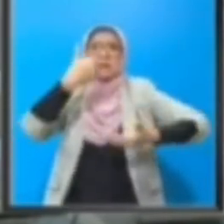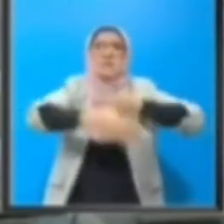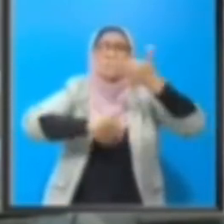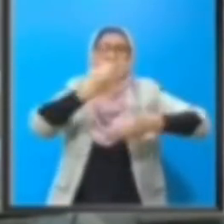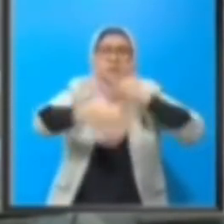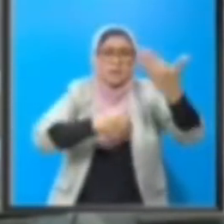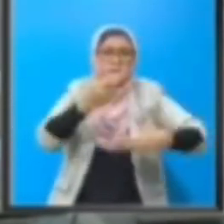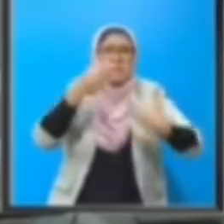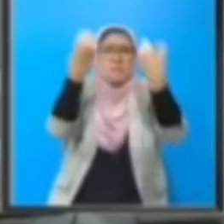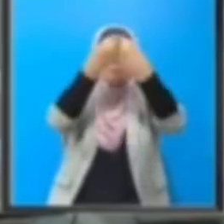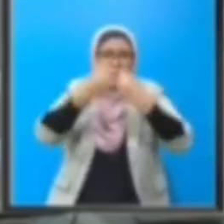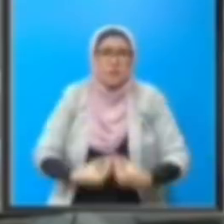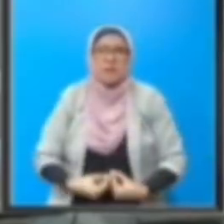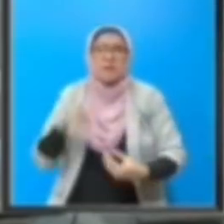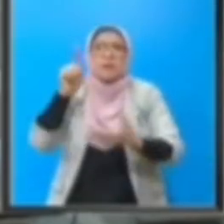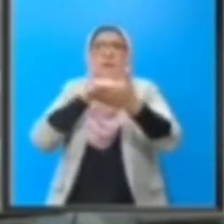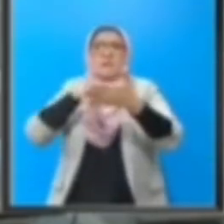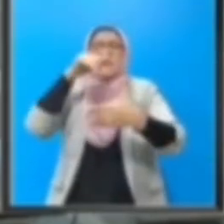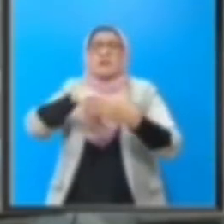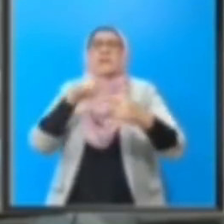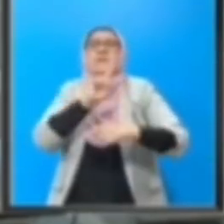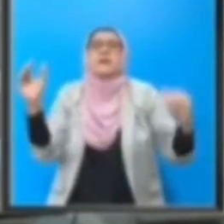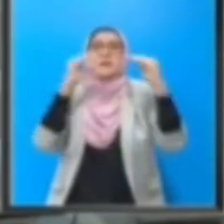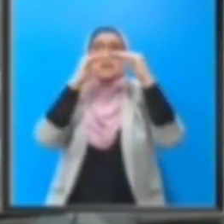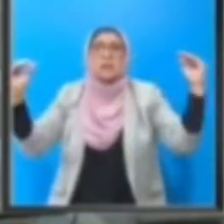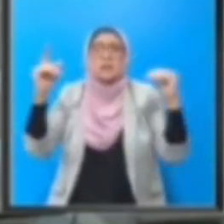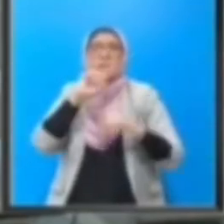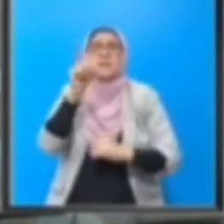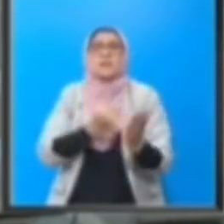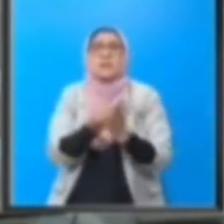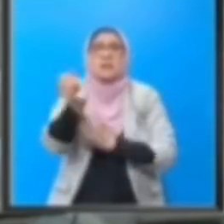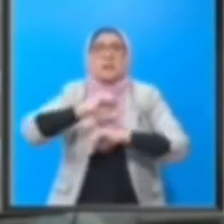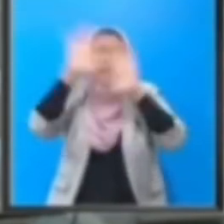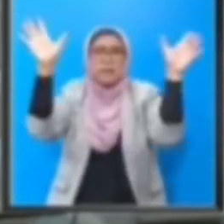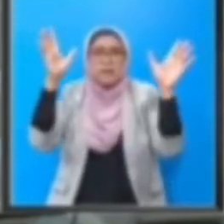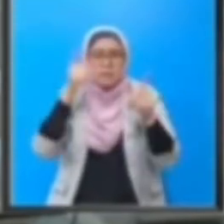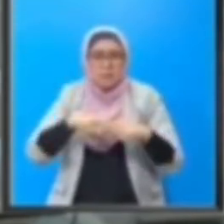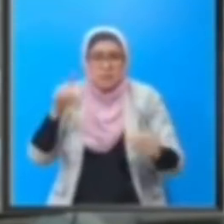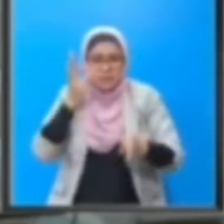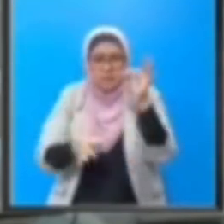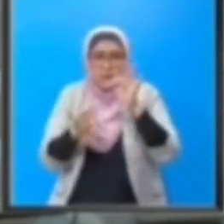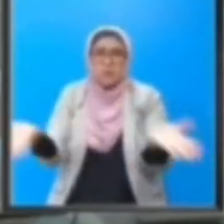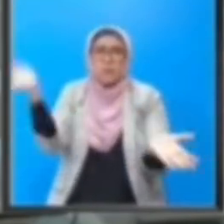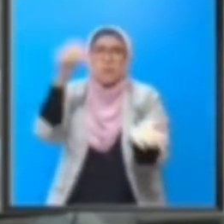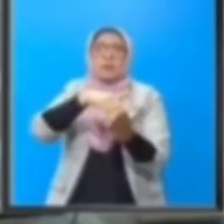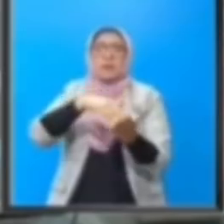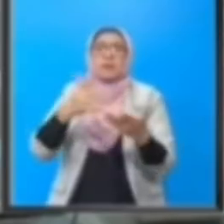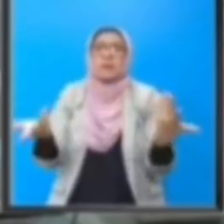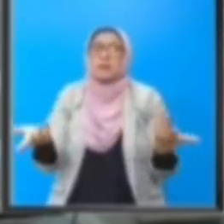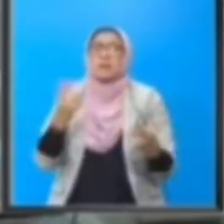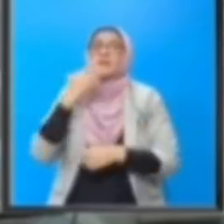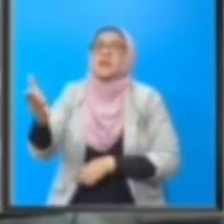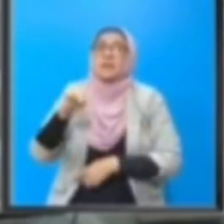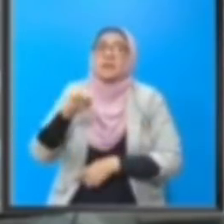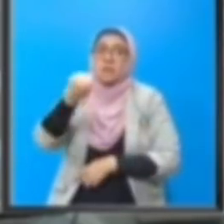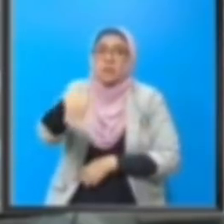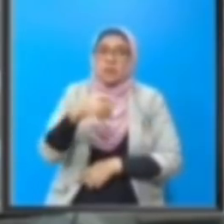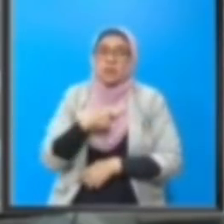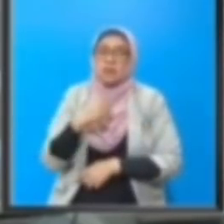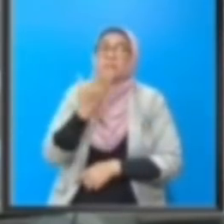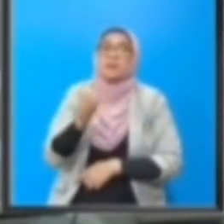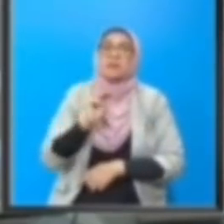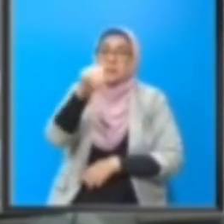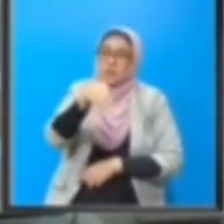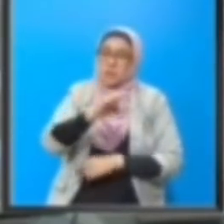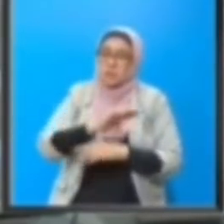kiraan undi. Mana keadilan? Mana ketelusan? Kalau ini berulang lagi. Baik, terima kasih. Bayangkan bila beza dekat